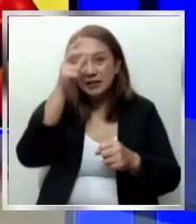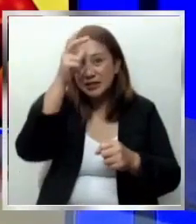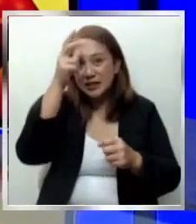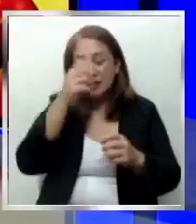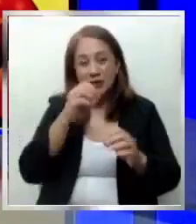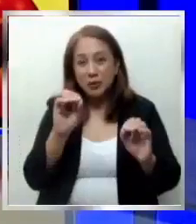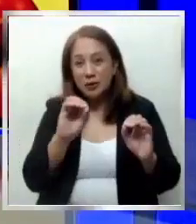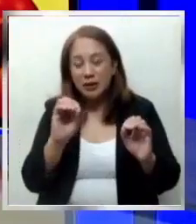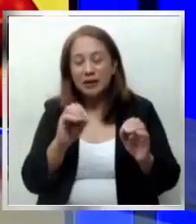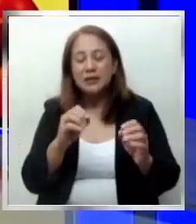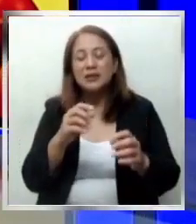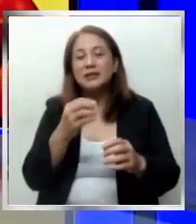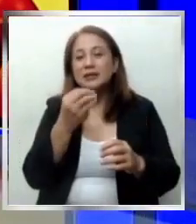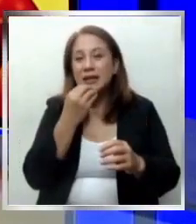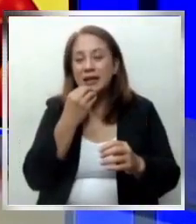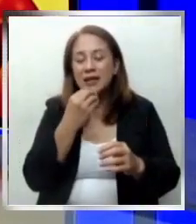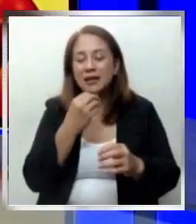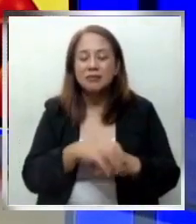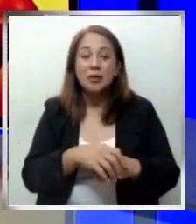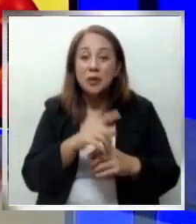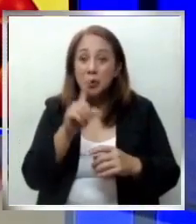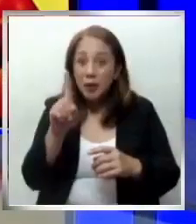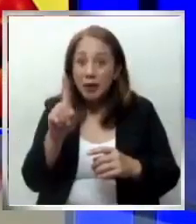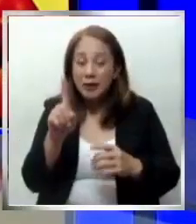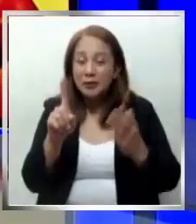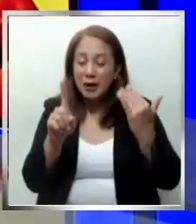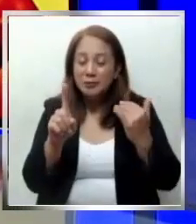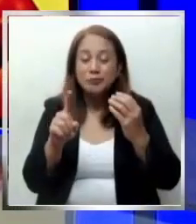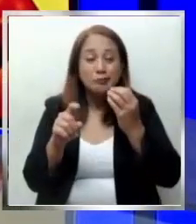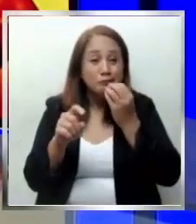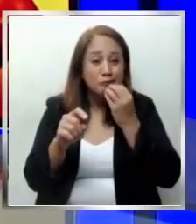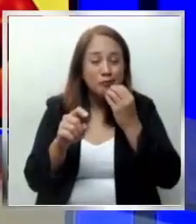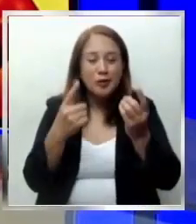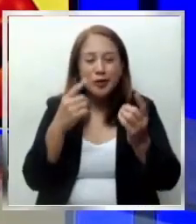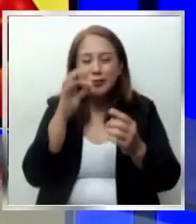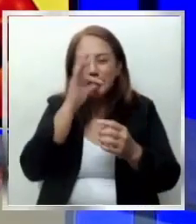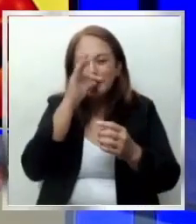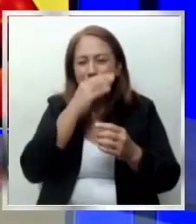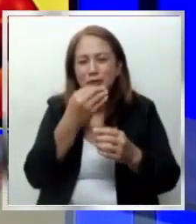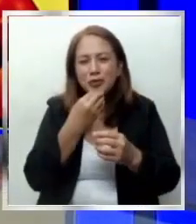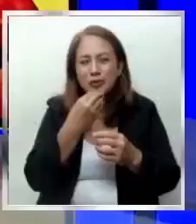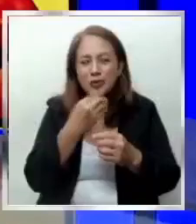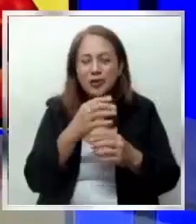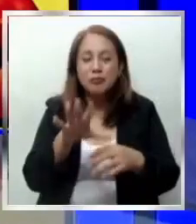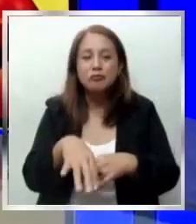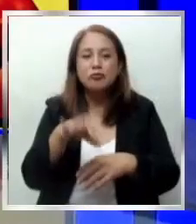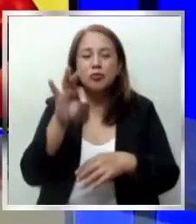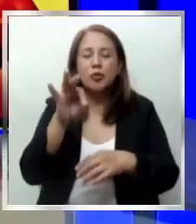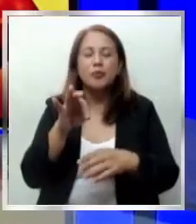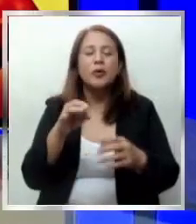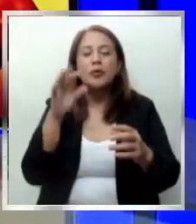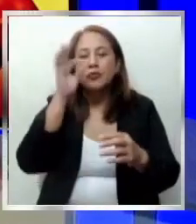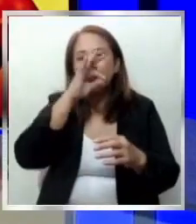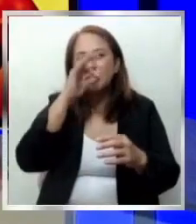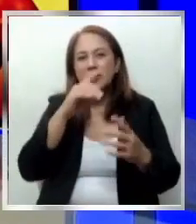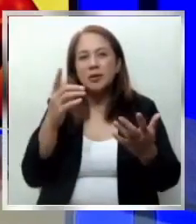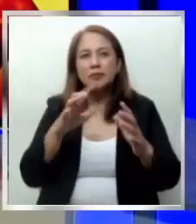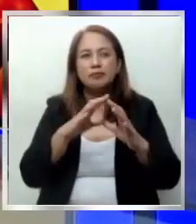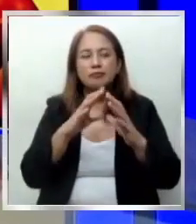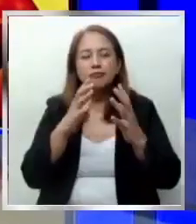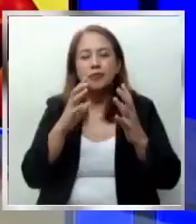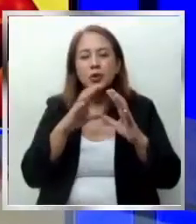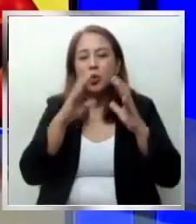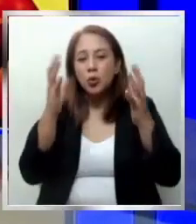isang ulam na Pinoy na Pinoy. Bahagi pa rin yan sa pagtuklas niya sa kanyang Filipino roots bilang global tourism ambassador